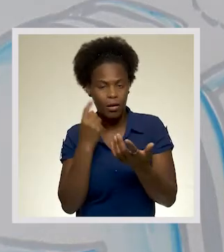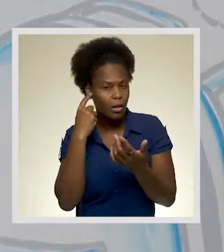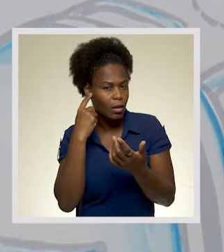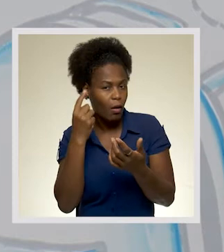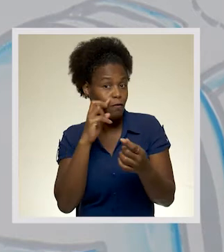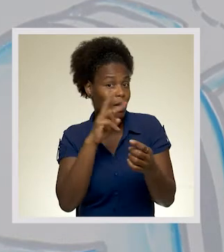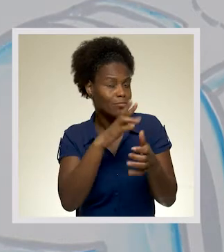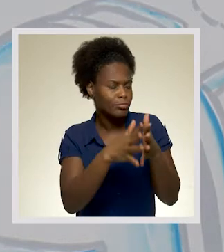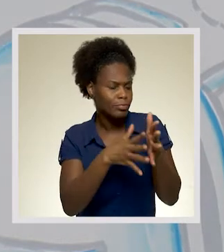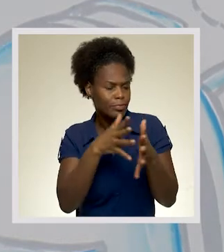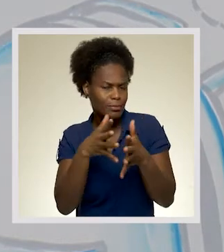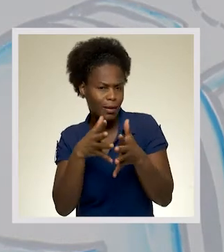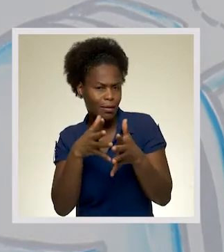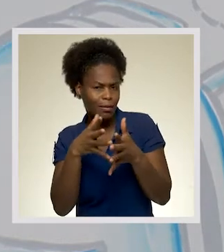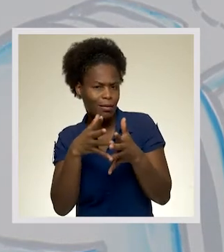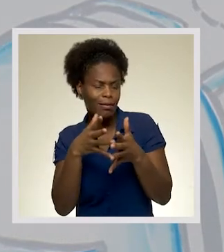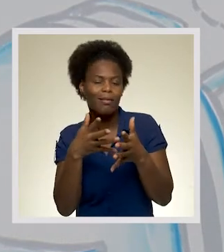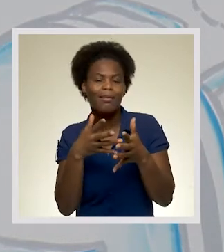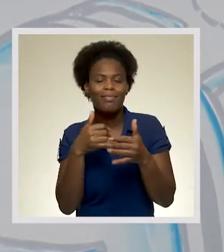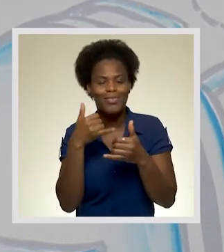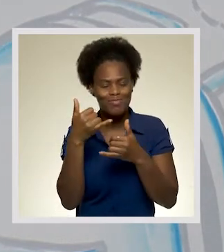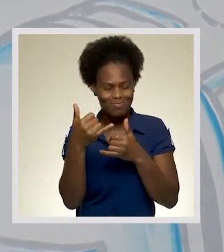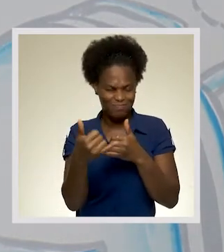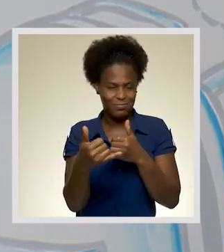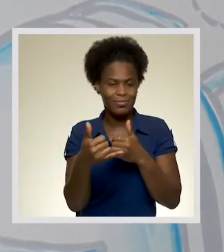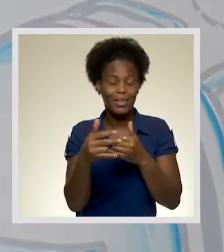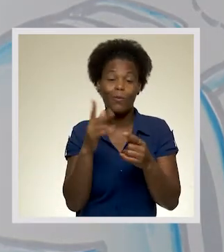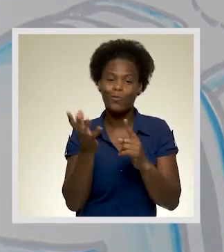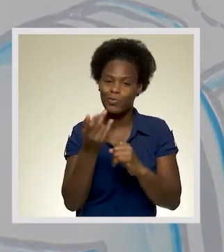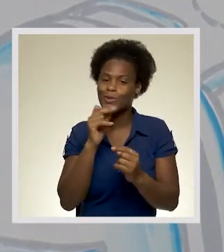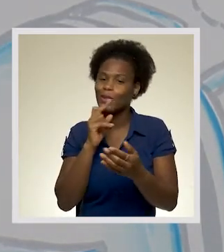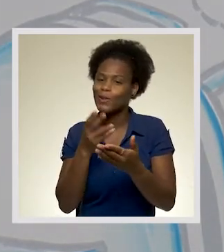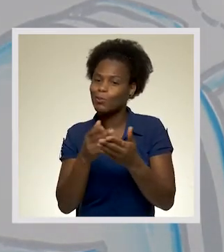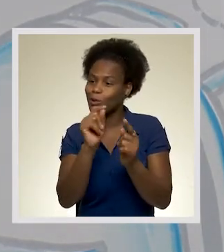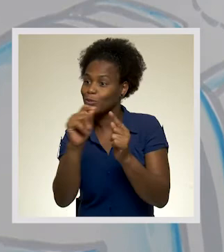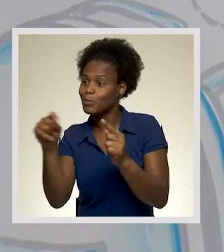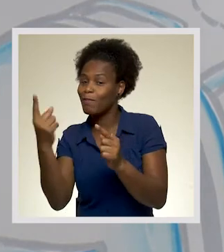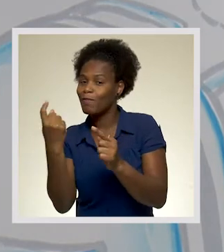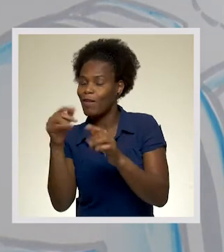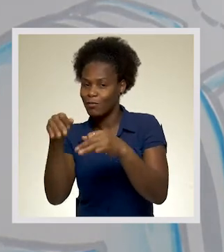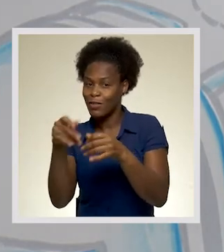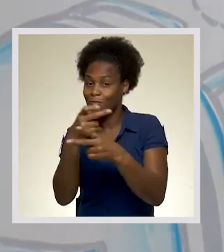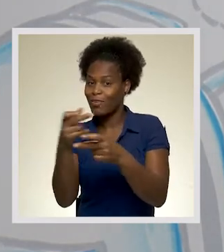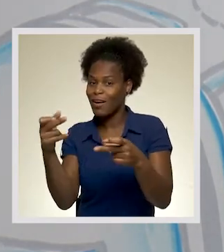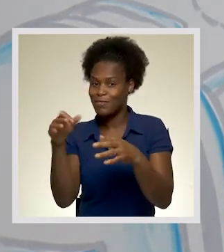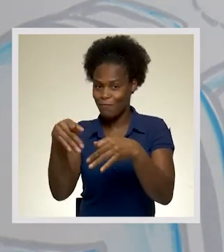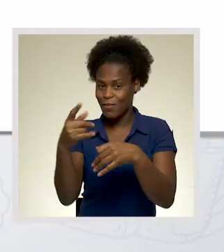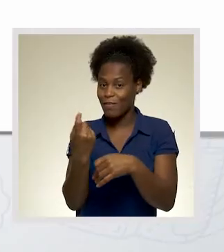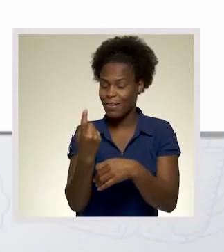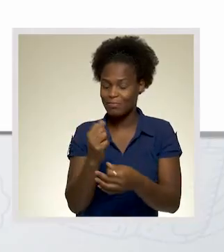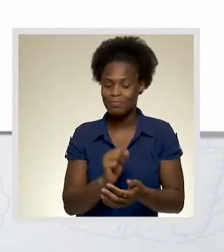Vous écoutez le dialogue attentivement. Vous arrivez, bien sûr, à trouver la fin de la